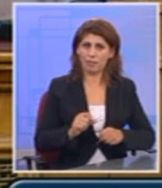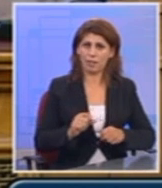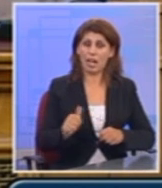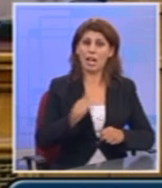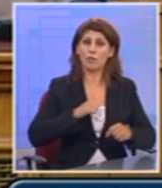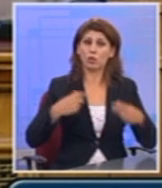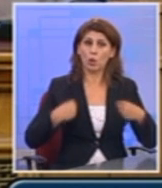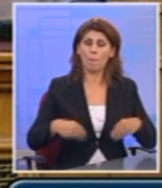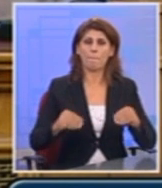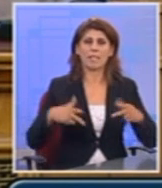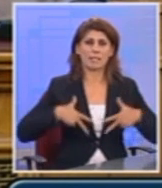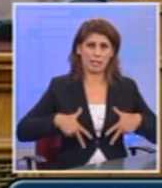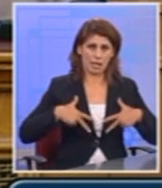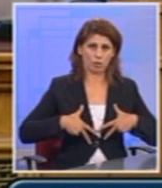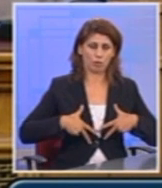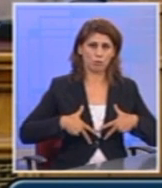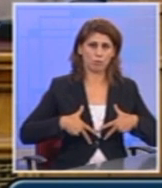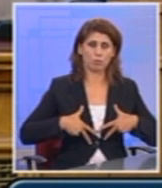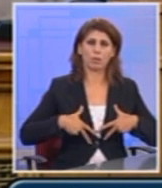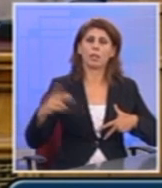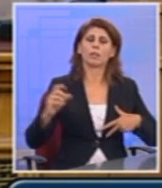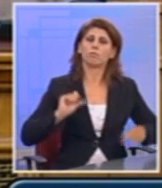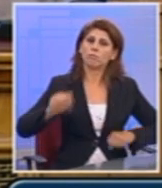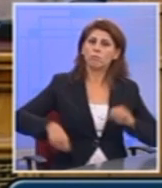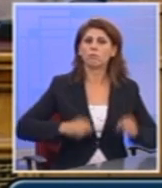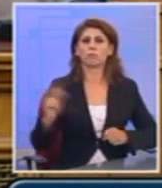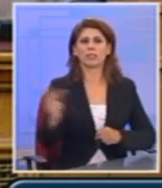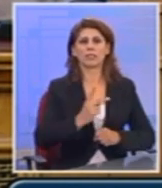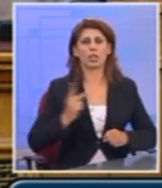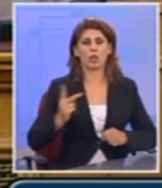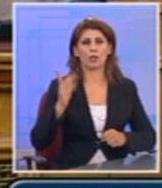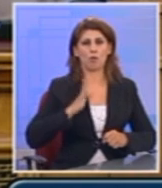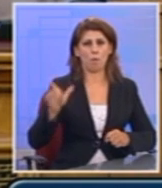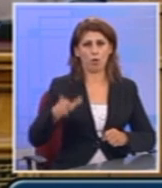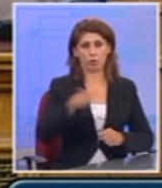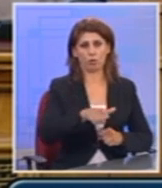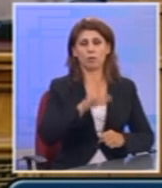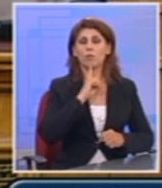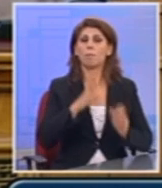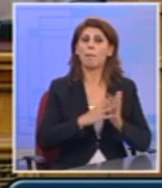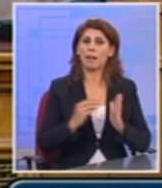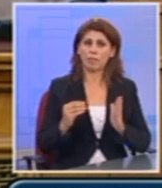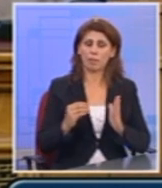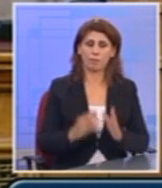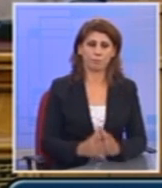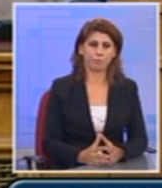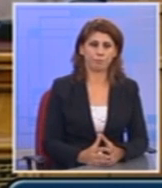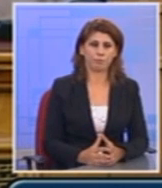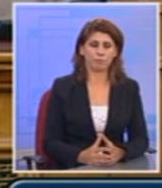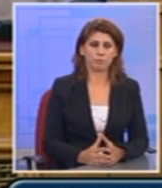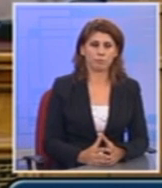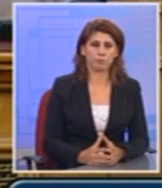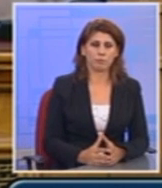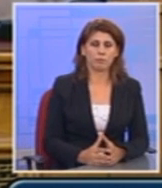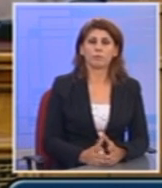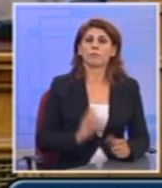ιδιωτικοποίησης κράτους η κινητοποίηση της κοινωνίας των πολιτών όπως για παράδειγμα με την